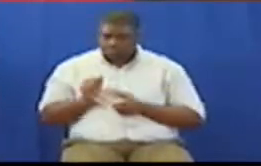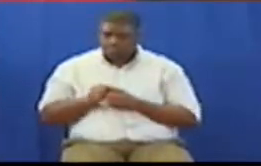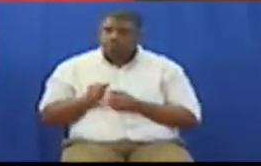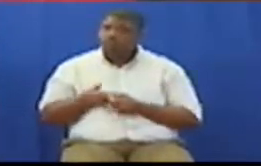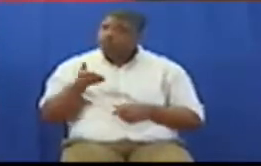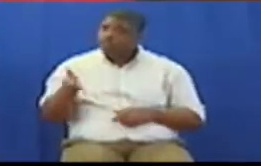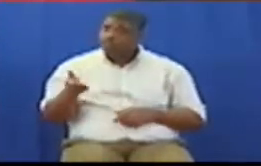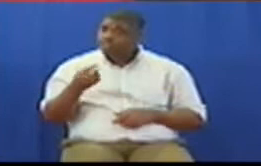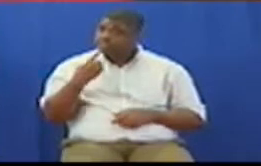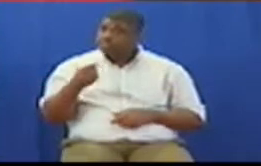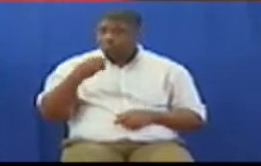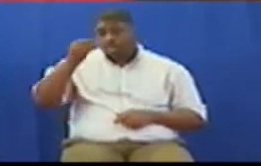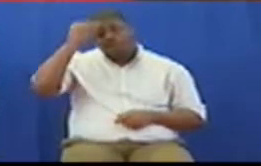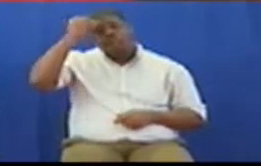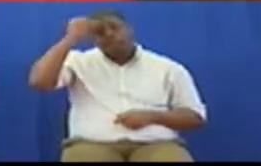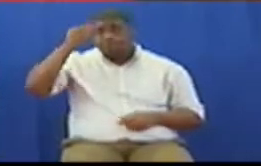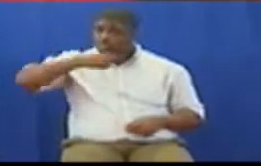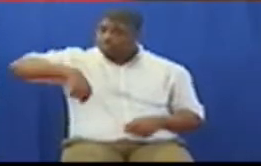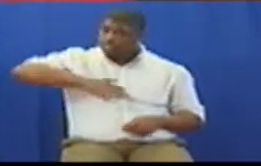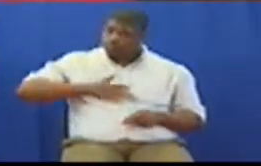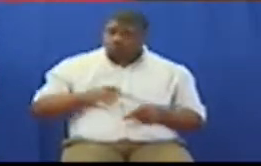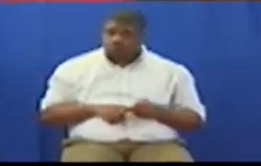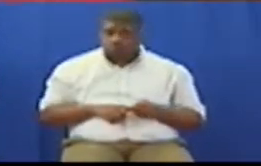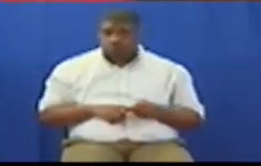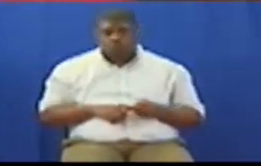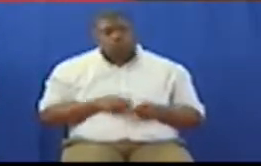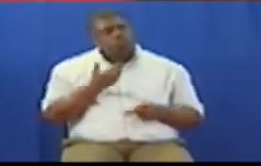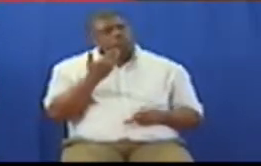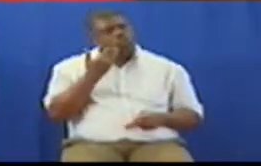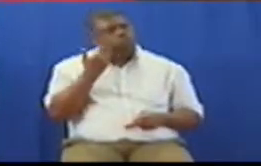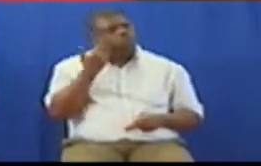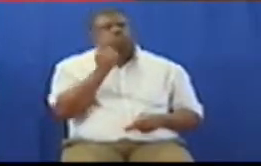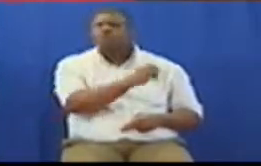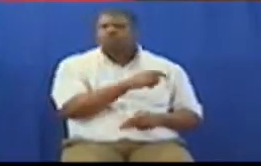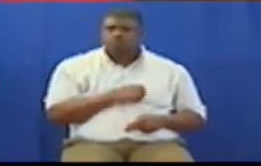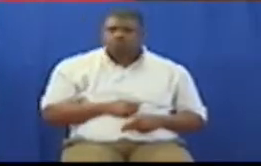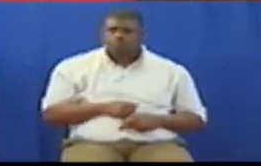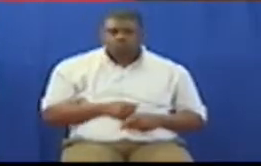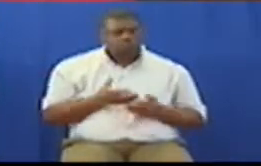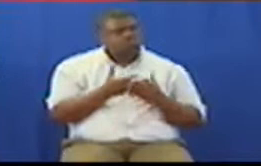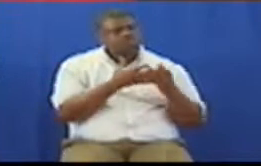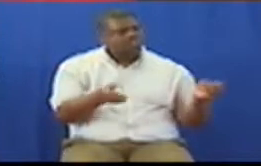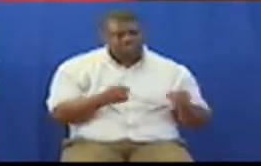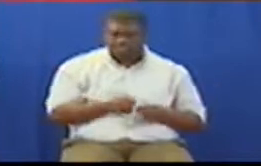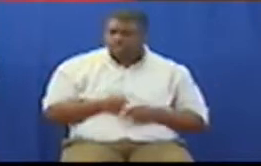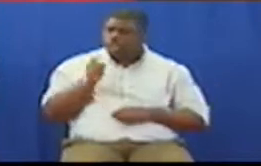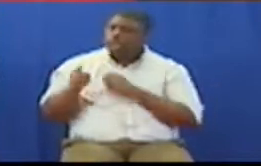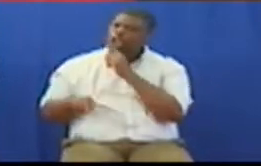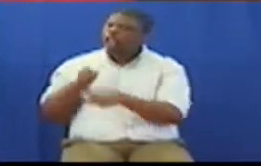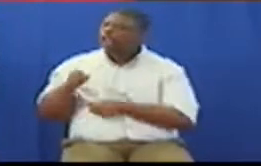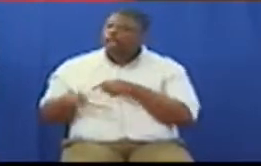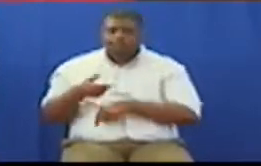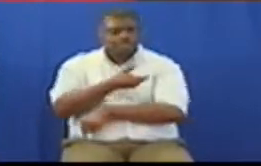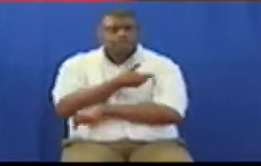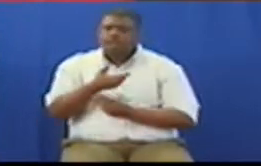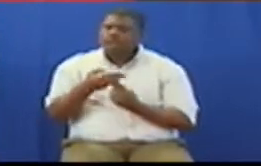naomba kusema kwamba elimu yetu, kasumba wazungu hapo wametupoteza, tuna kasumba nyingi. Na uwezi kuwalaumu daktari wetu.